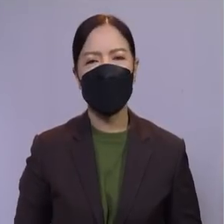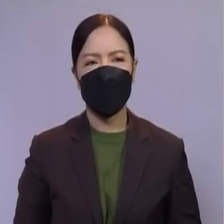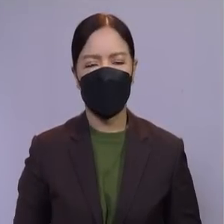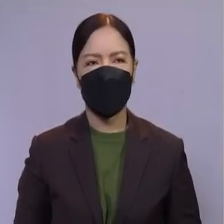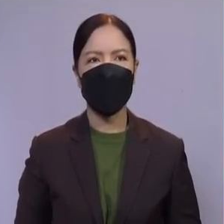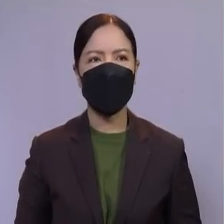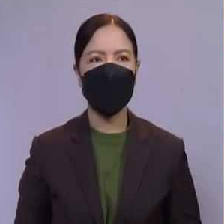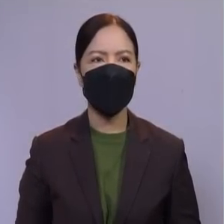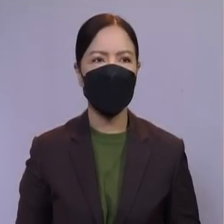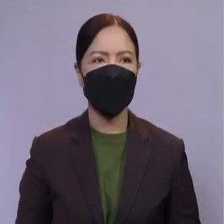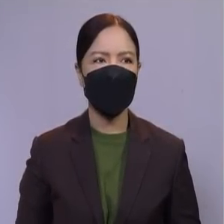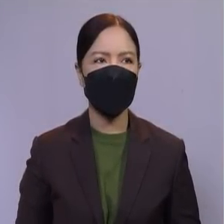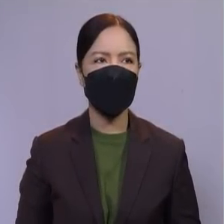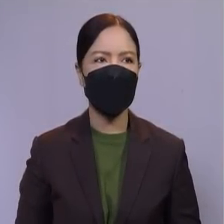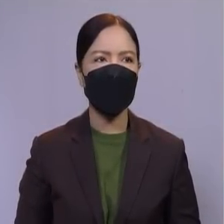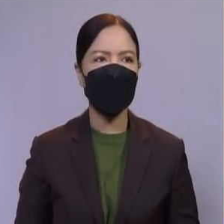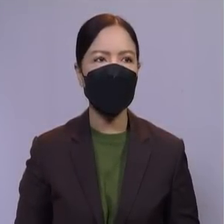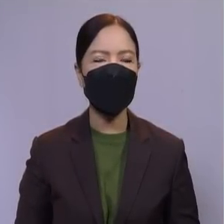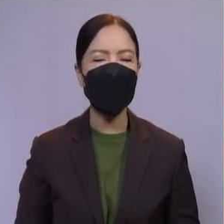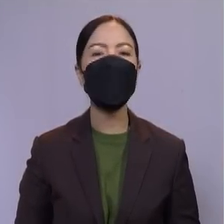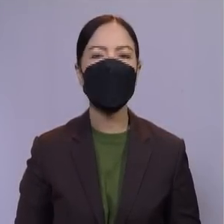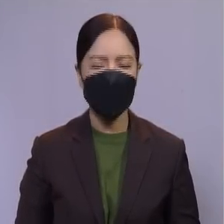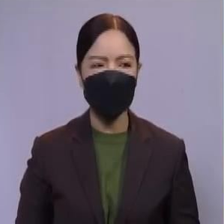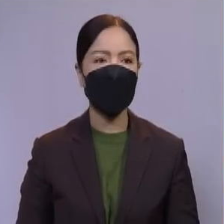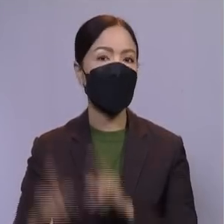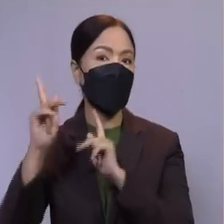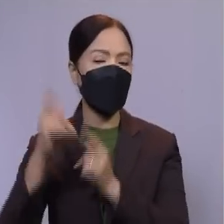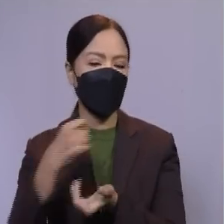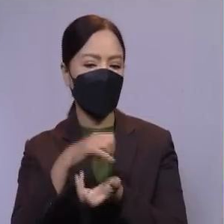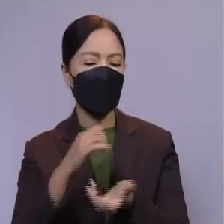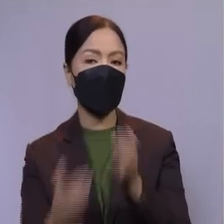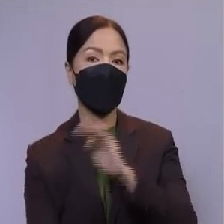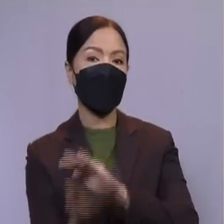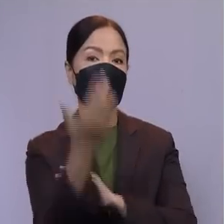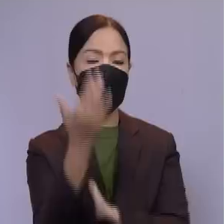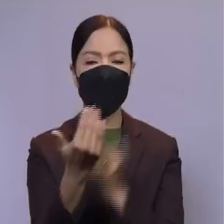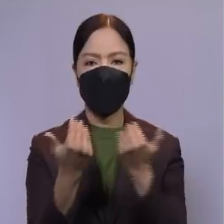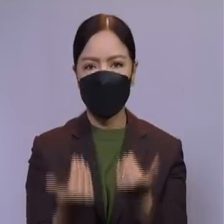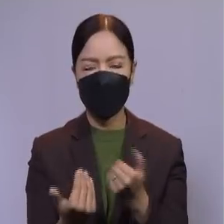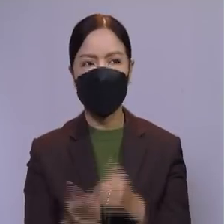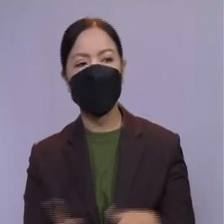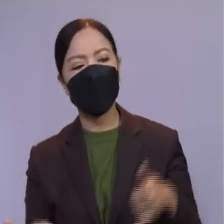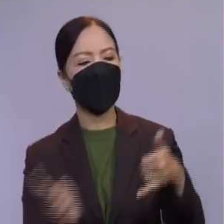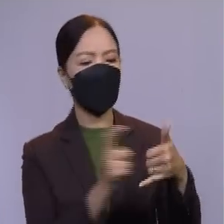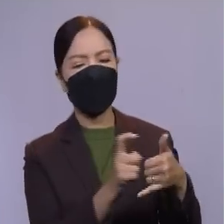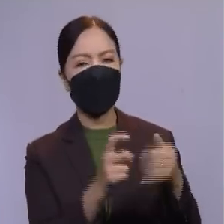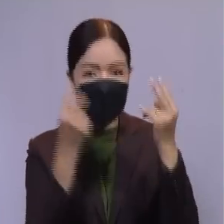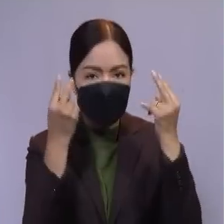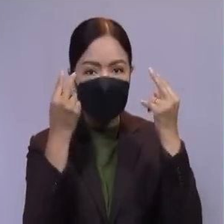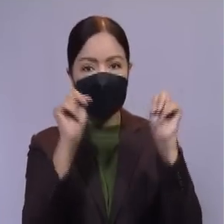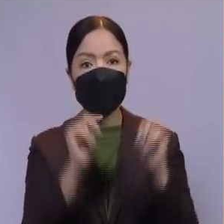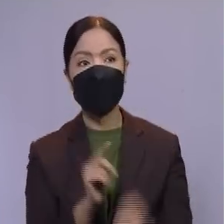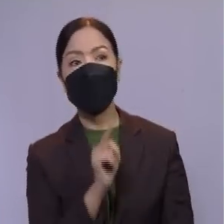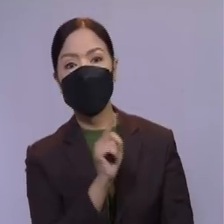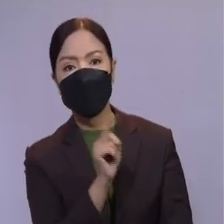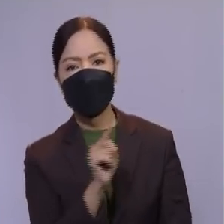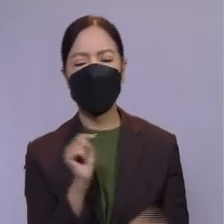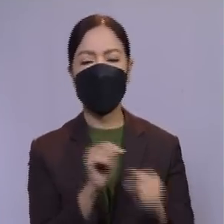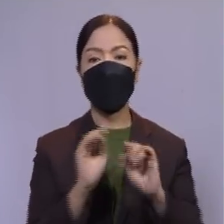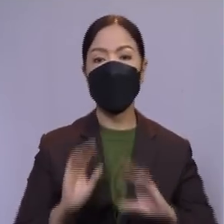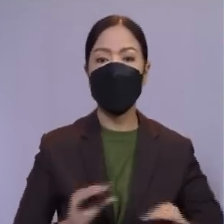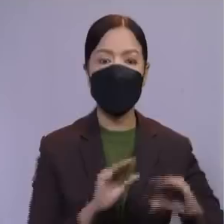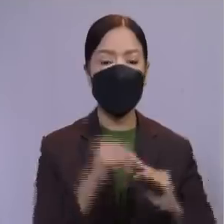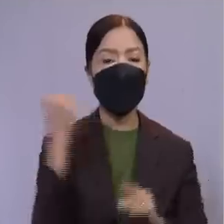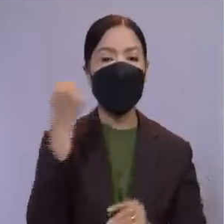มีรายงานเมื่อช่วงเช้าที่ผ่านมาครับคุณผู้ชมฮะคือไปถามกับท่านนายกรัฐมนตรีพลเอกประยุทธ์ในงานประชุม